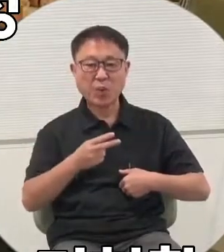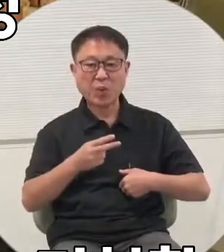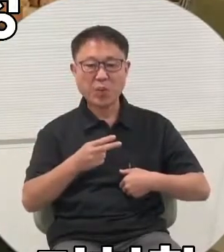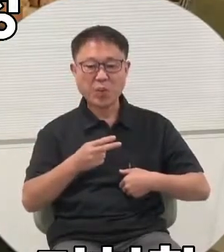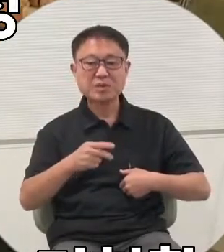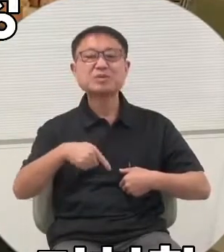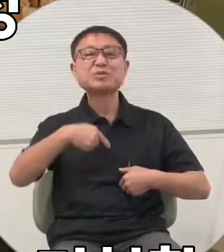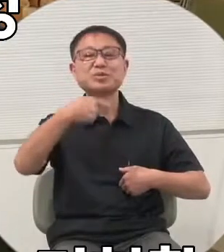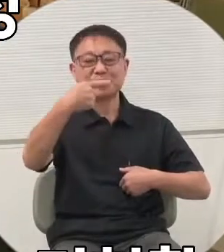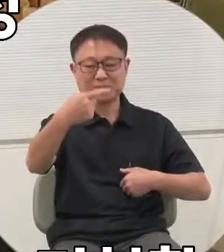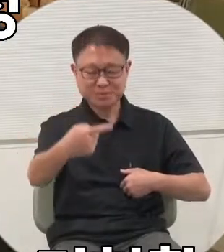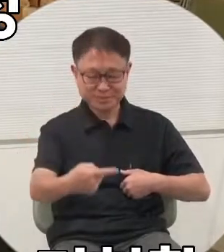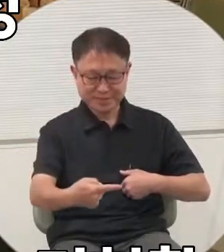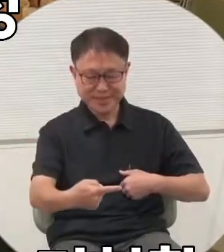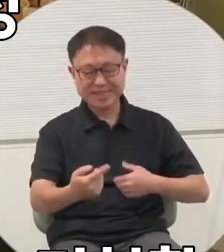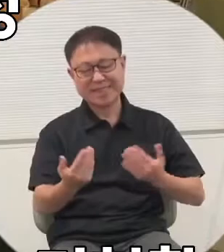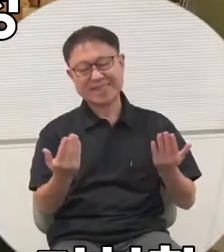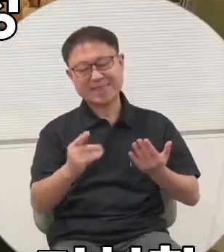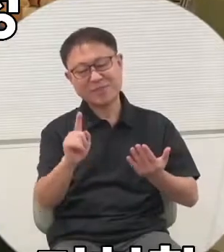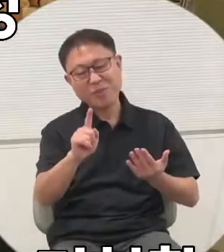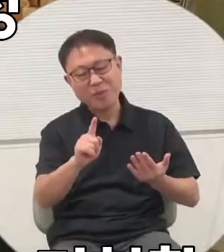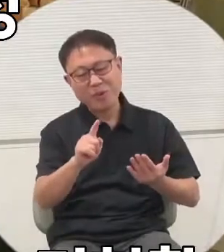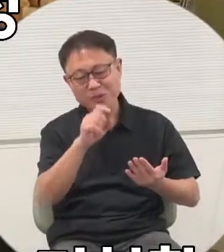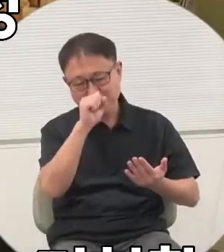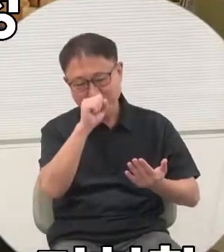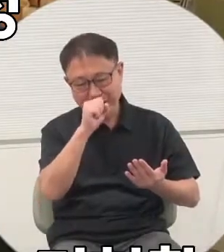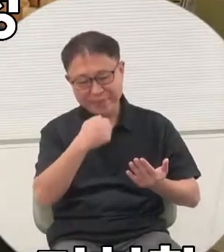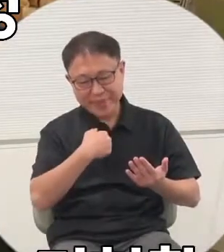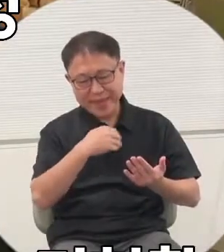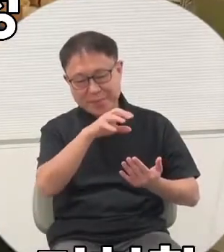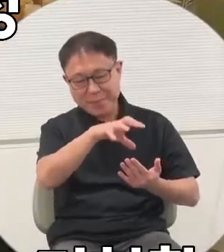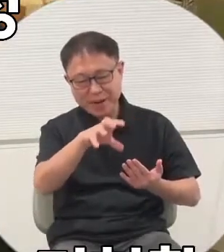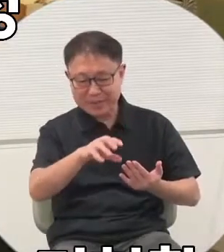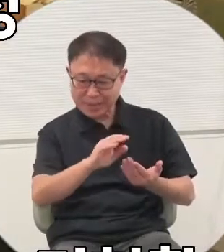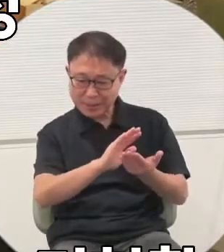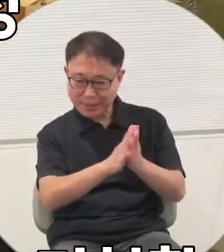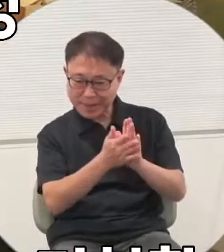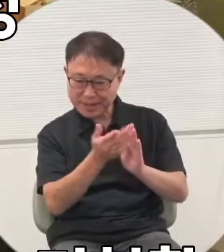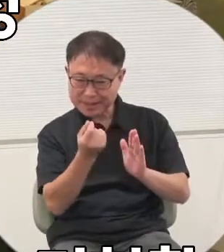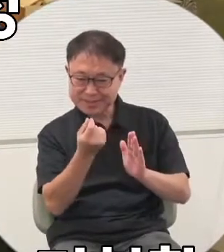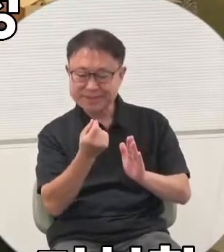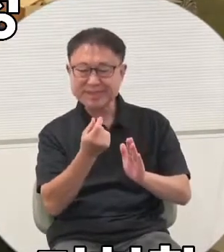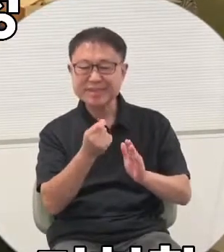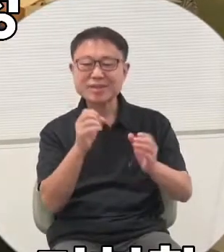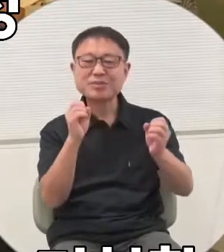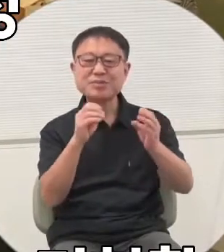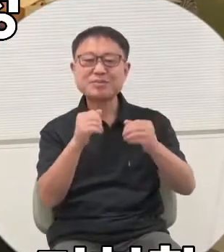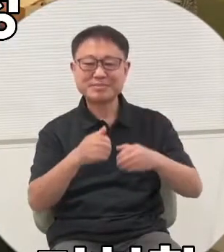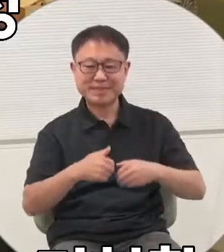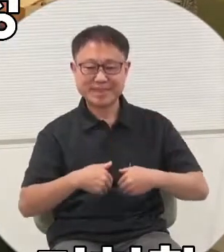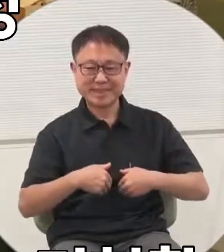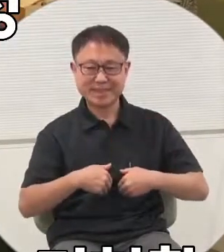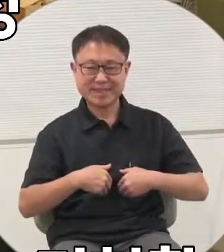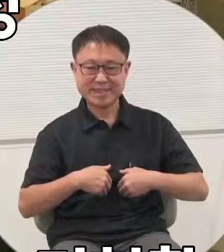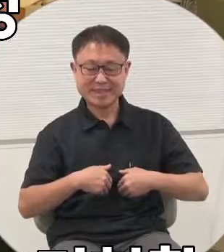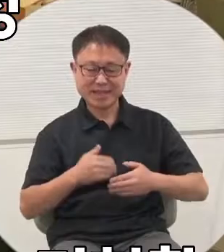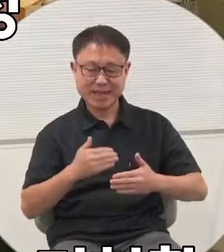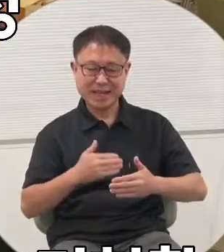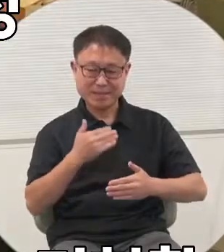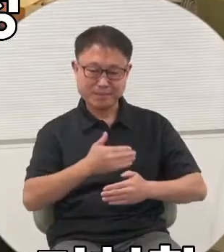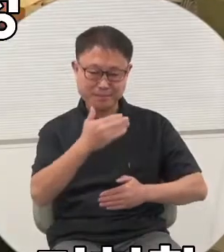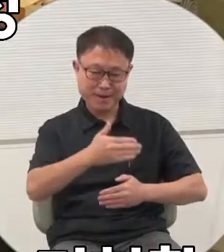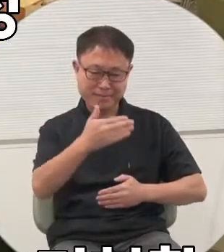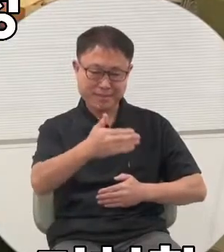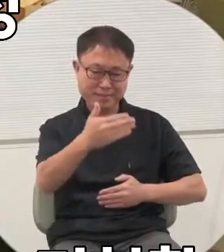도모를 하죠. 우리 뭐 할까? 어떤가 하면 이 마을이 내가 있는 곳이 좀 달라질까 막 이럴 텐데 그런 것이 전면 차단이 된